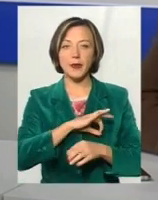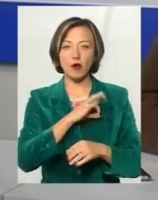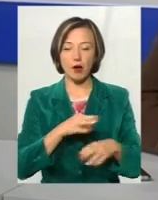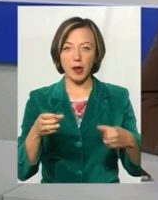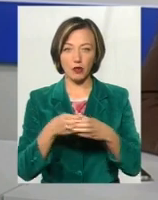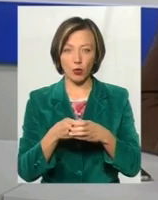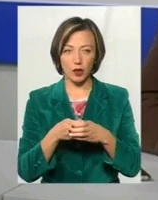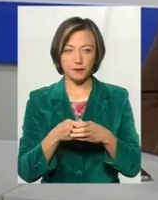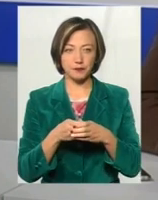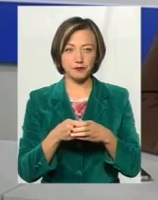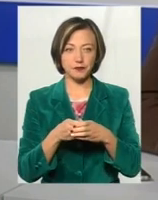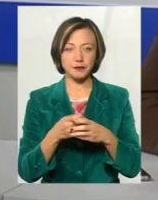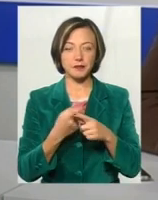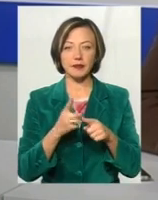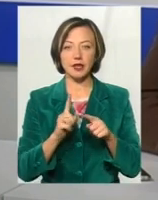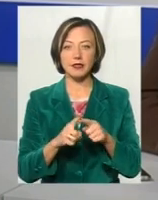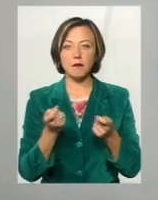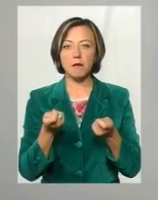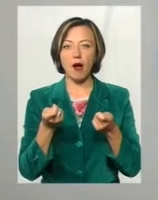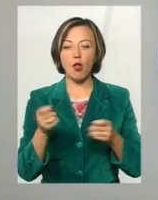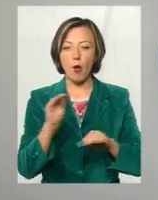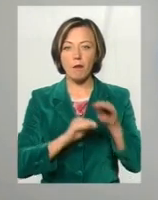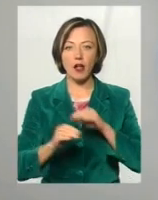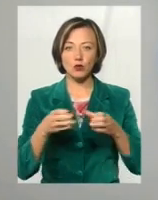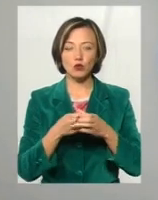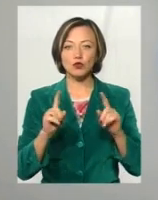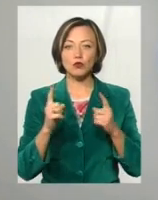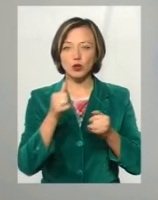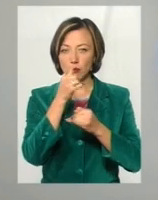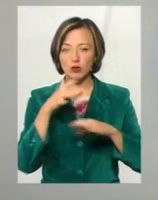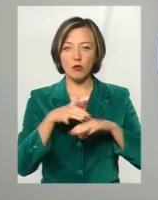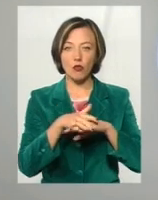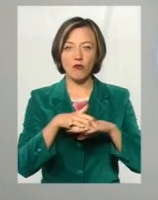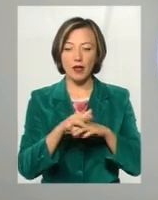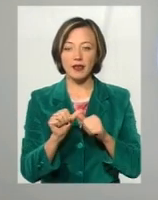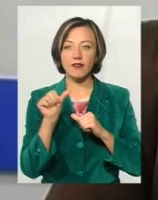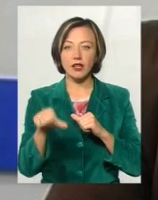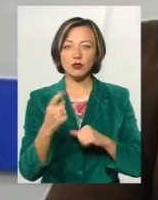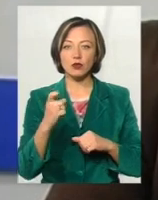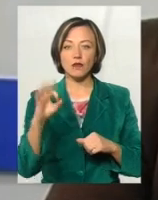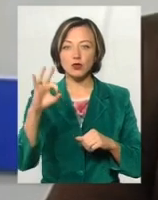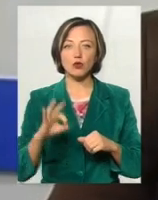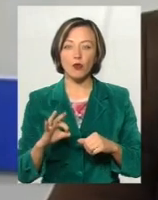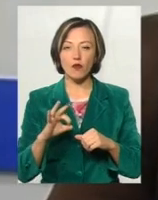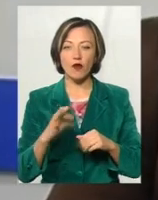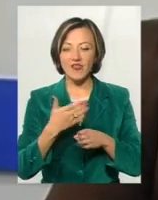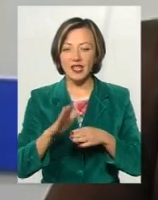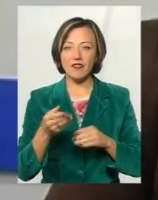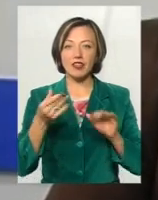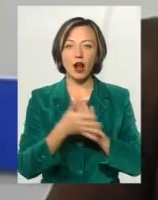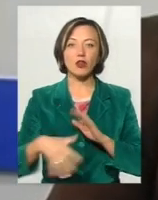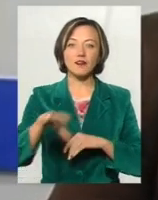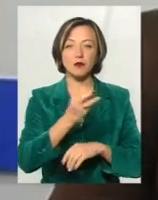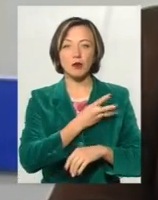категоріям. Це малокомплектність цих груп. Чому ми не можемо прорахувати і виділити 100% витрату на всіх